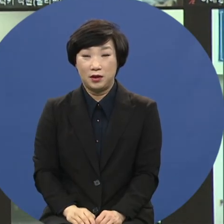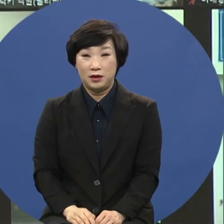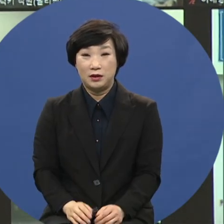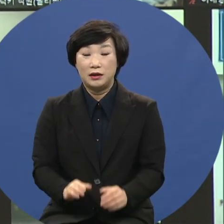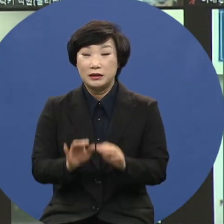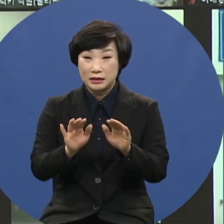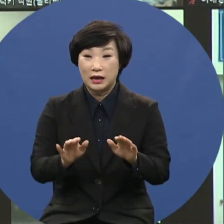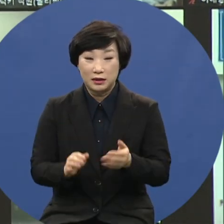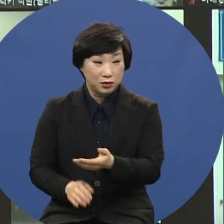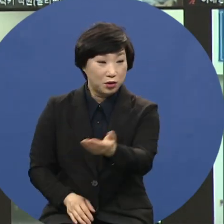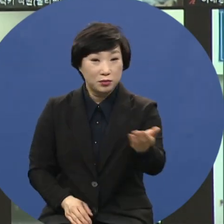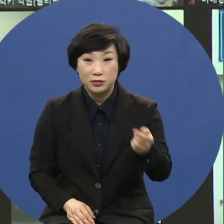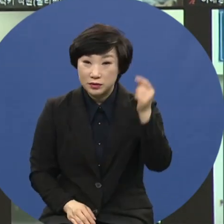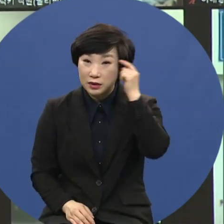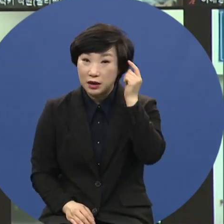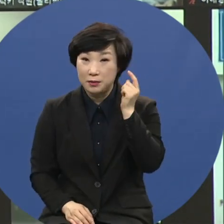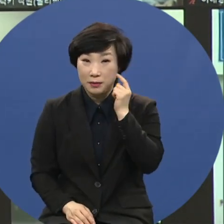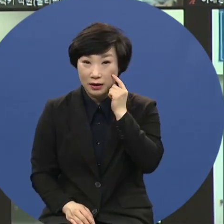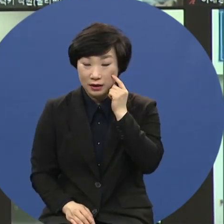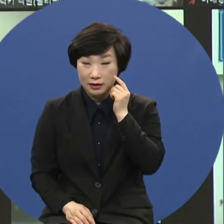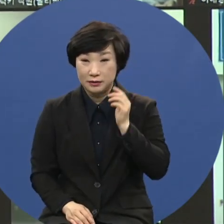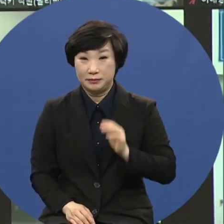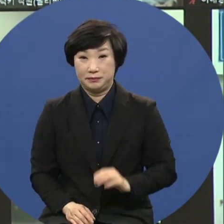사람이 보세요.